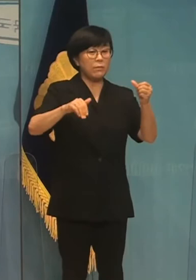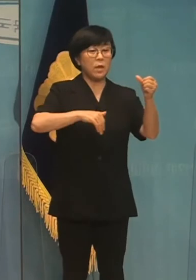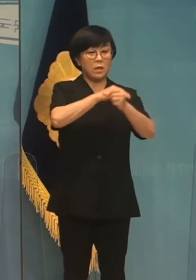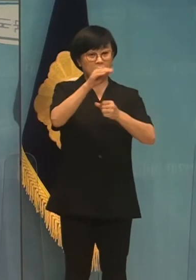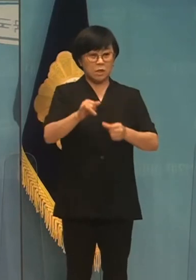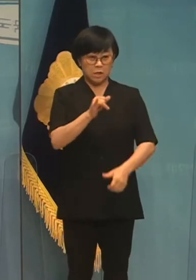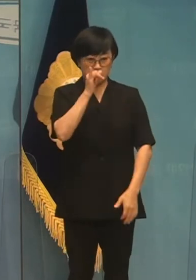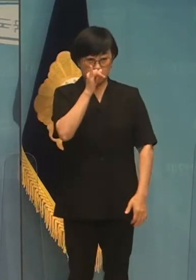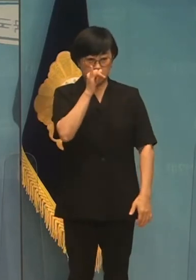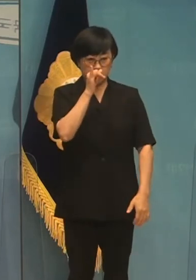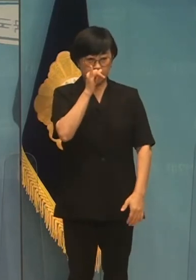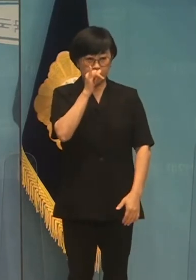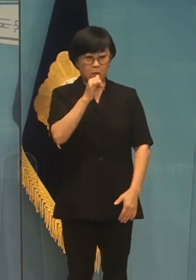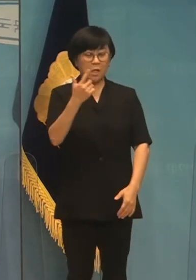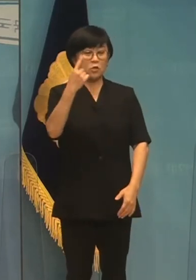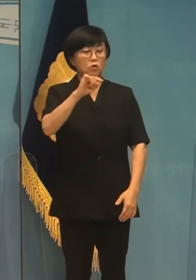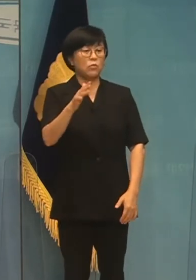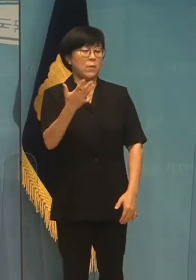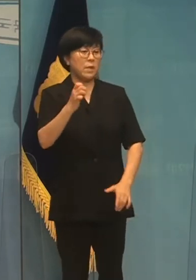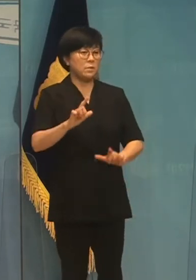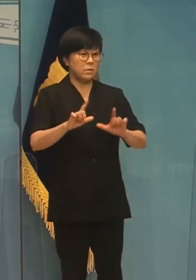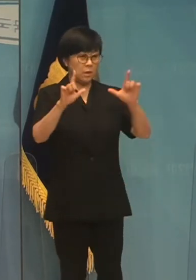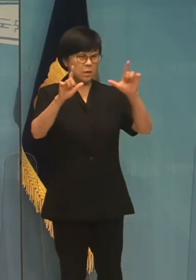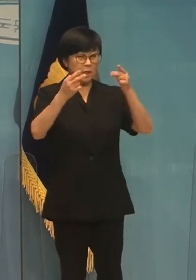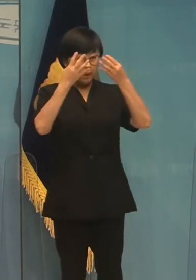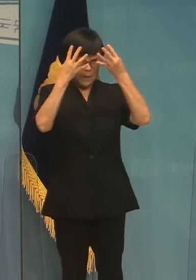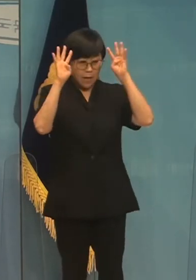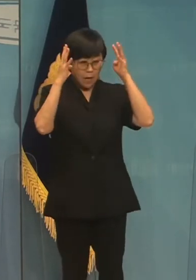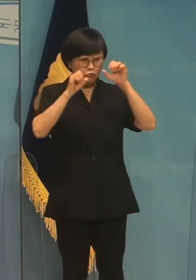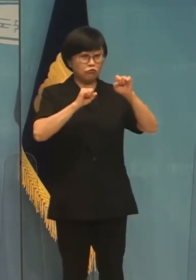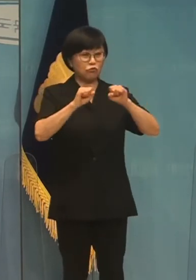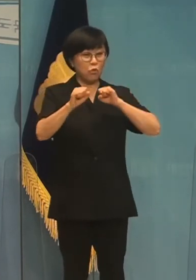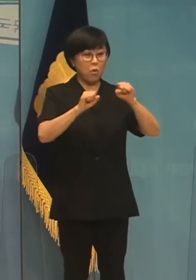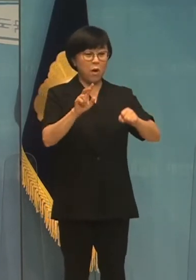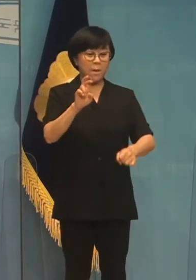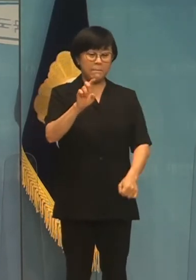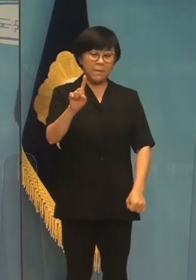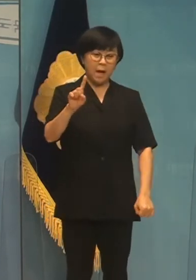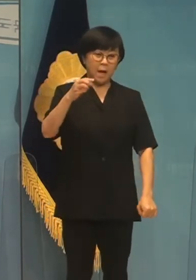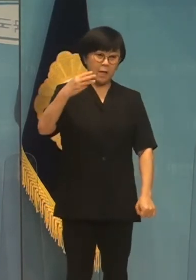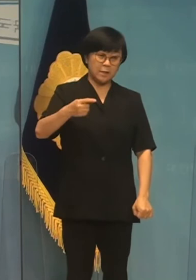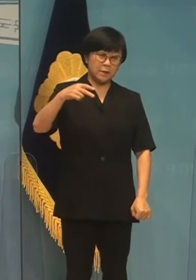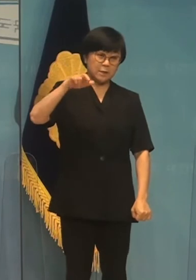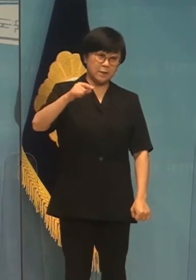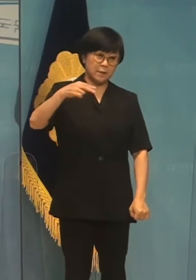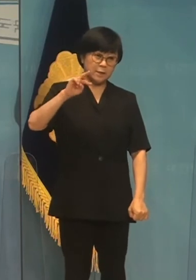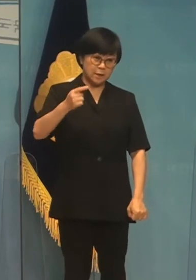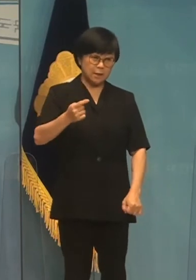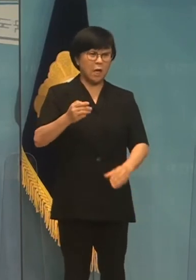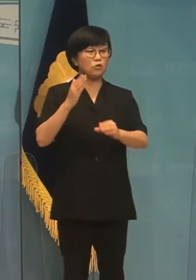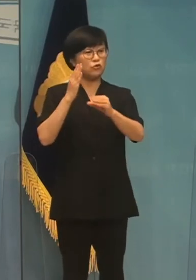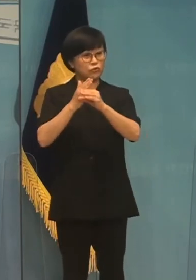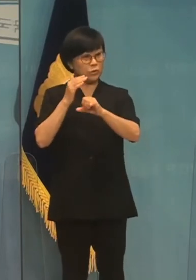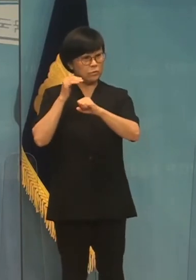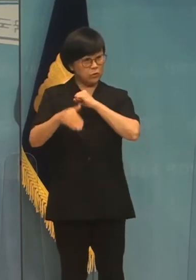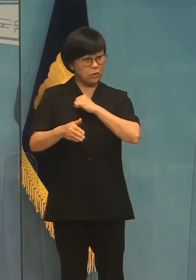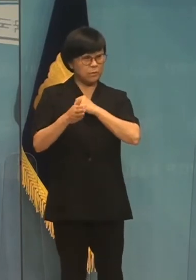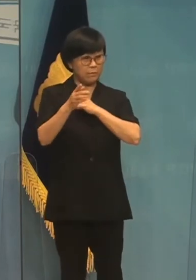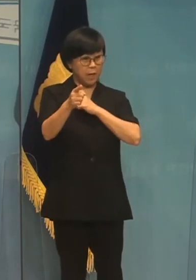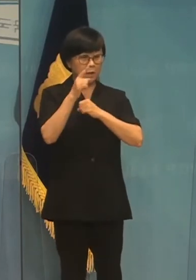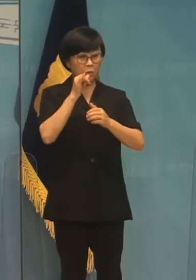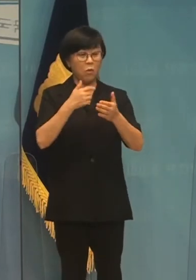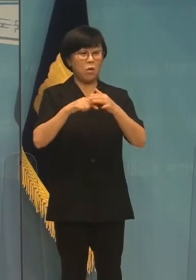있습니다. 80년대 대학 운동권은 마르크스 레닌주의가 대세였고 이